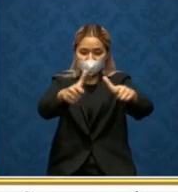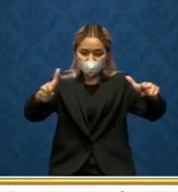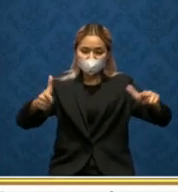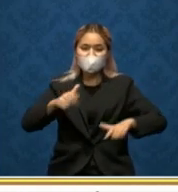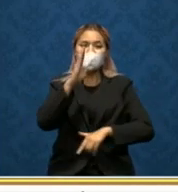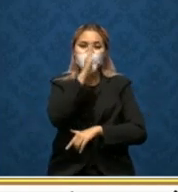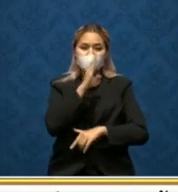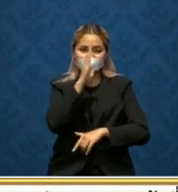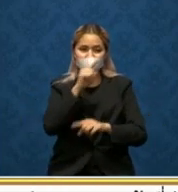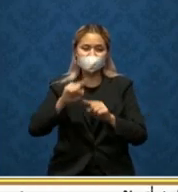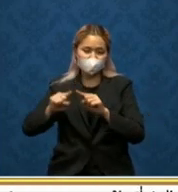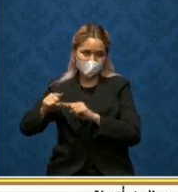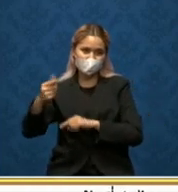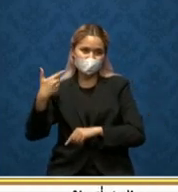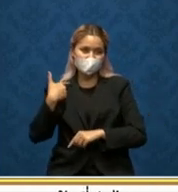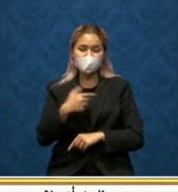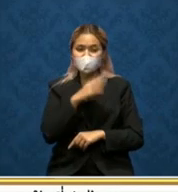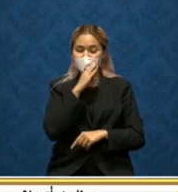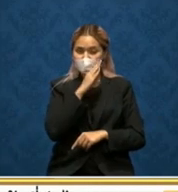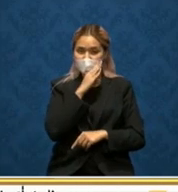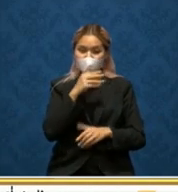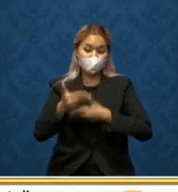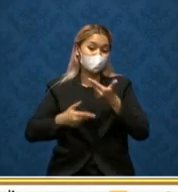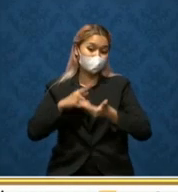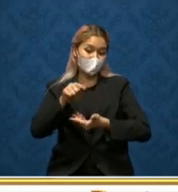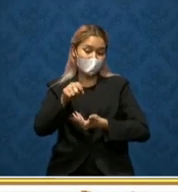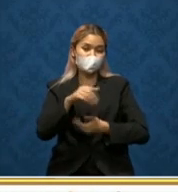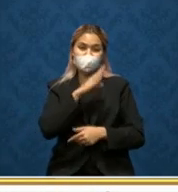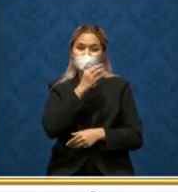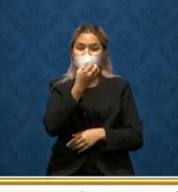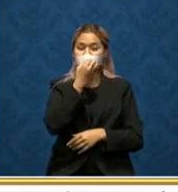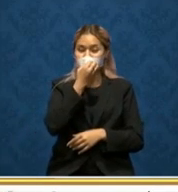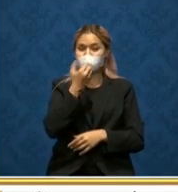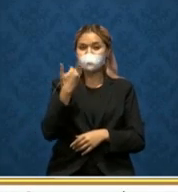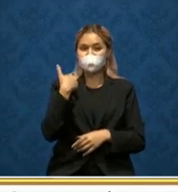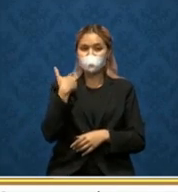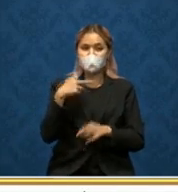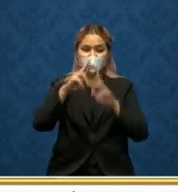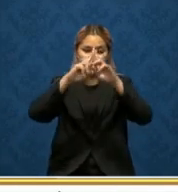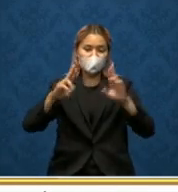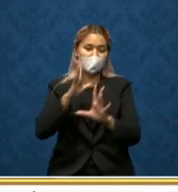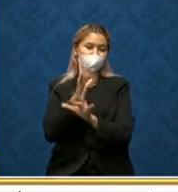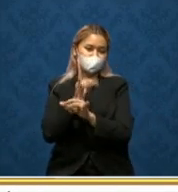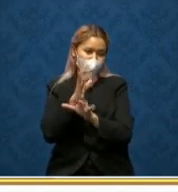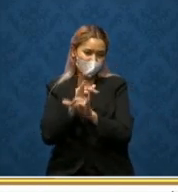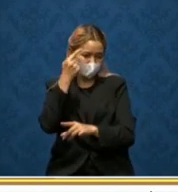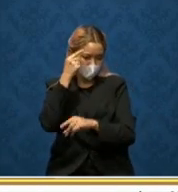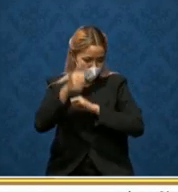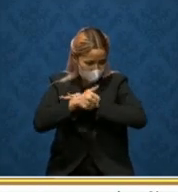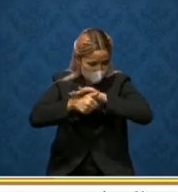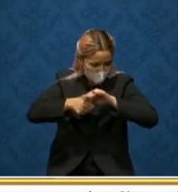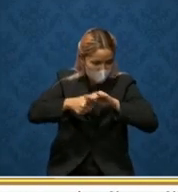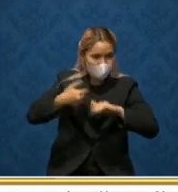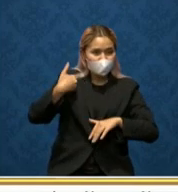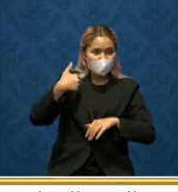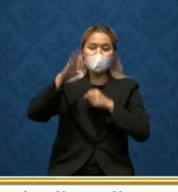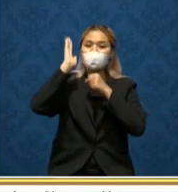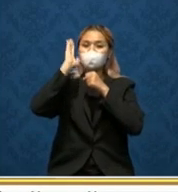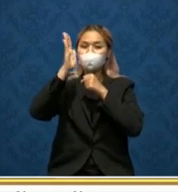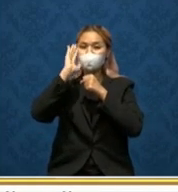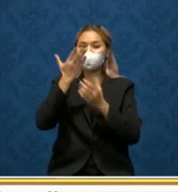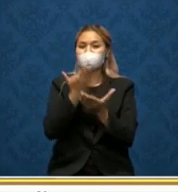ปีหรือถ้าจะกินจริงจังเลยนะครับจะเอาจริงจังเลยนะครับเาก็มีร้านเหล้าครับเป็นเป็นบารลับที่เขาโฆษณาว่ารถ